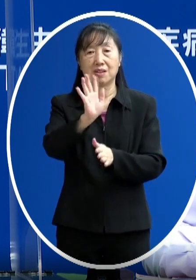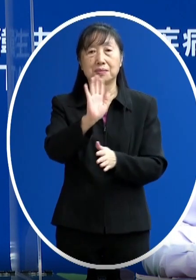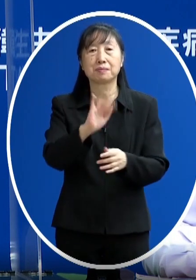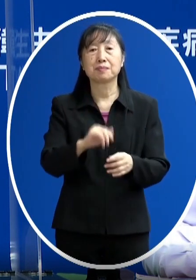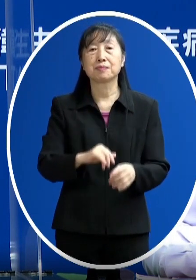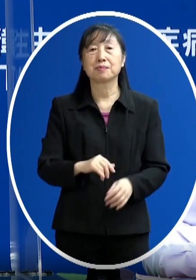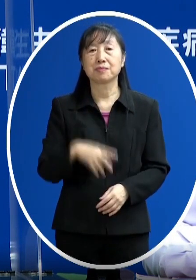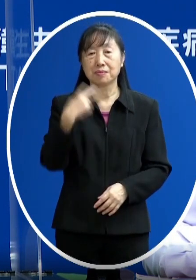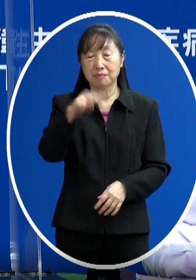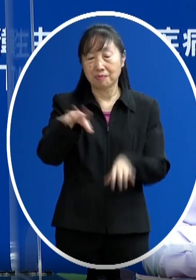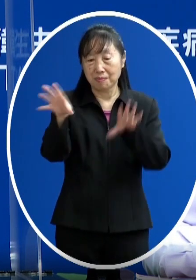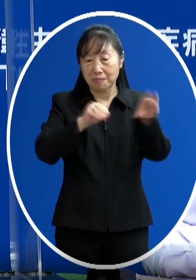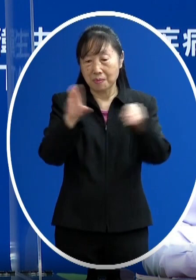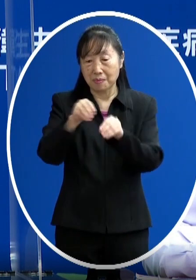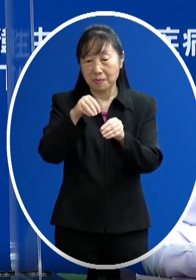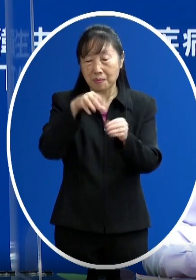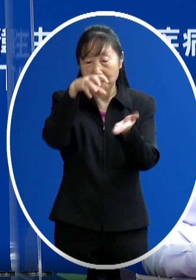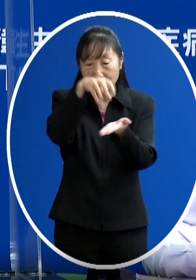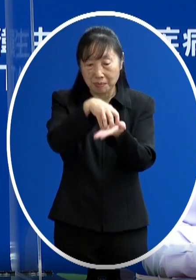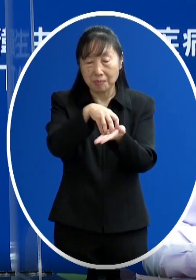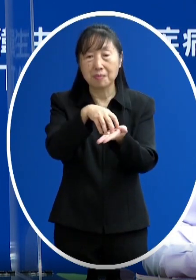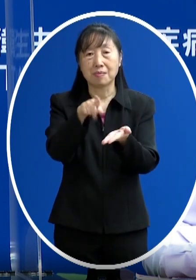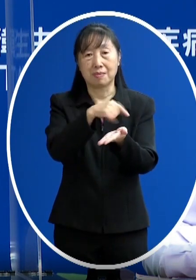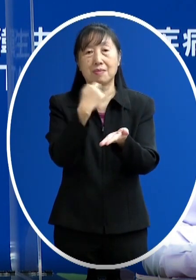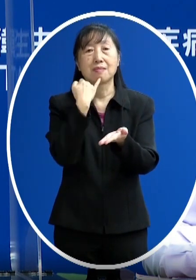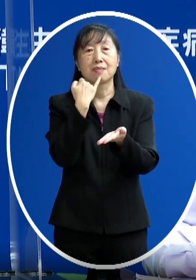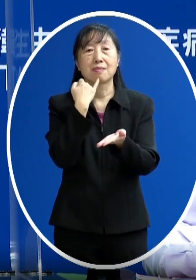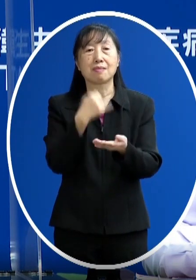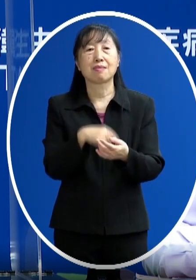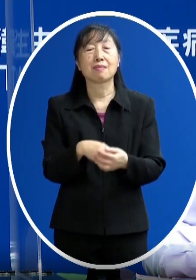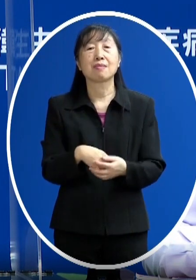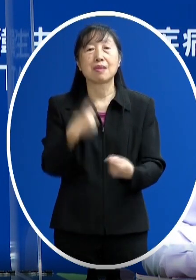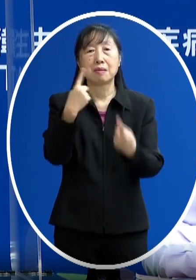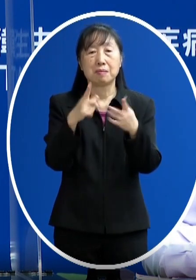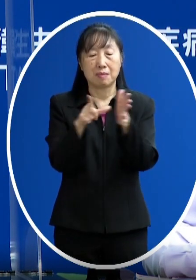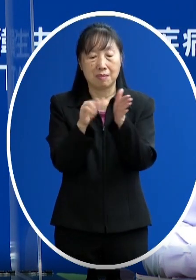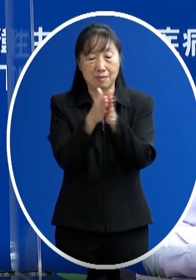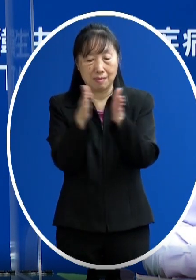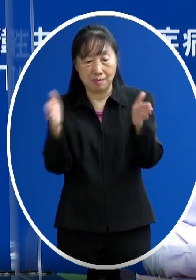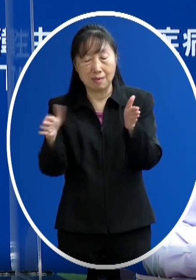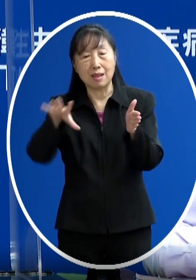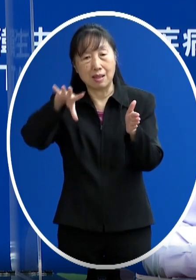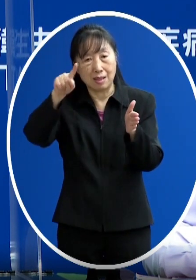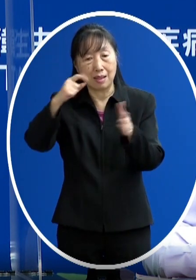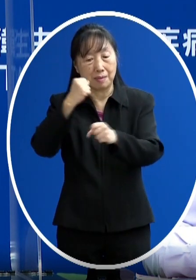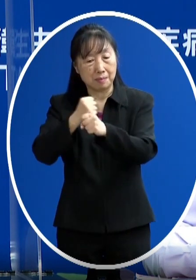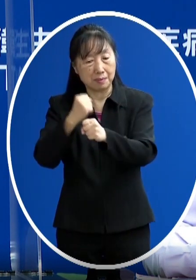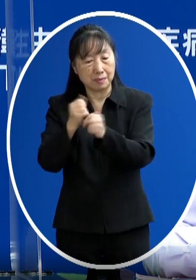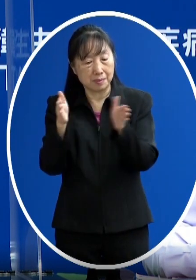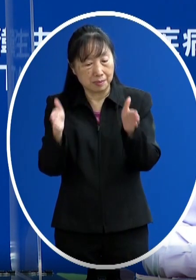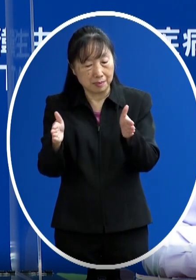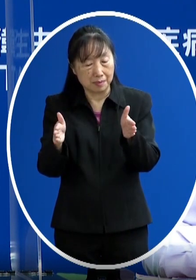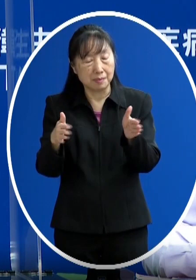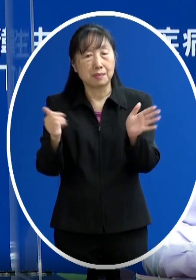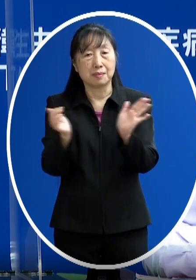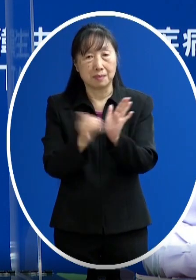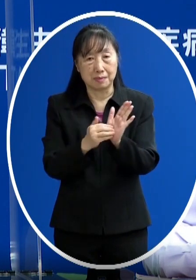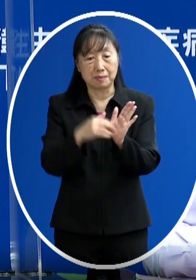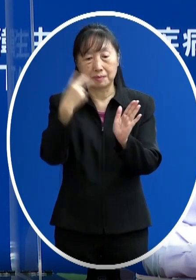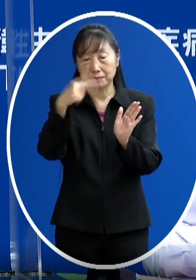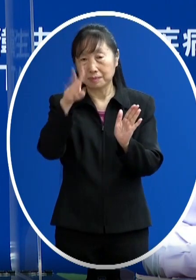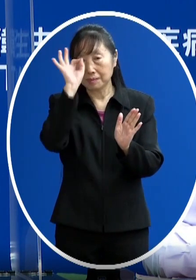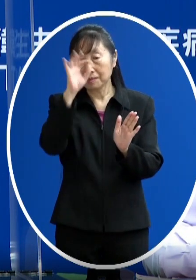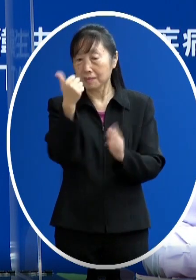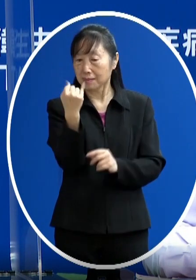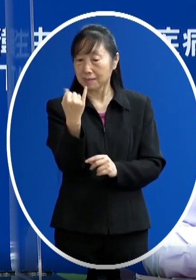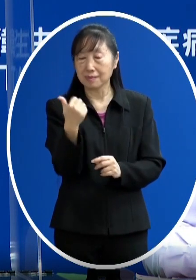实际的一个证据。好，所以需要先把这个比较长的时间施行的一点时间之后，看说如果